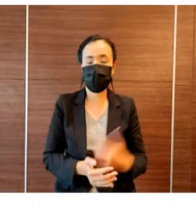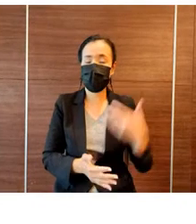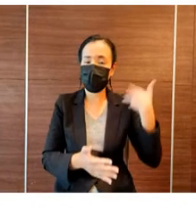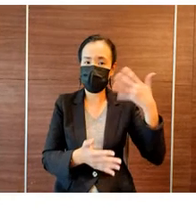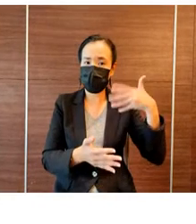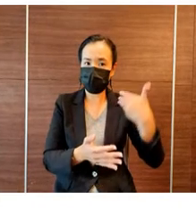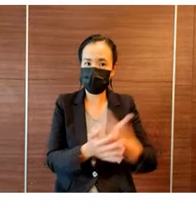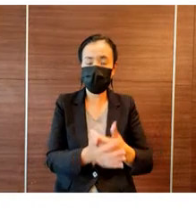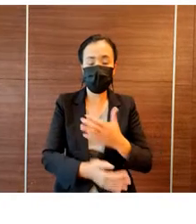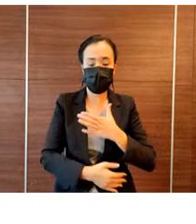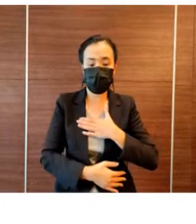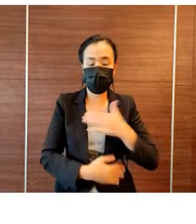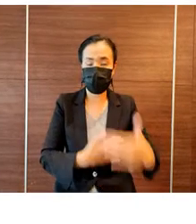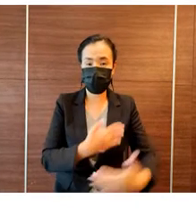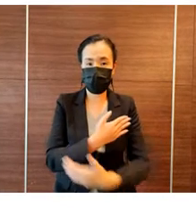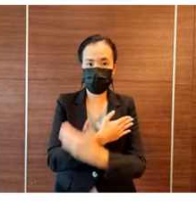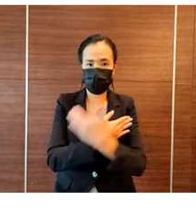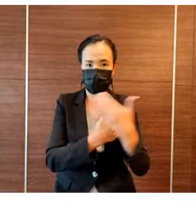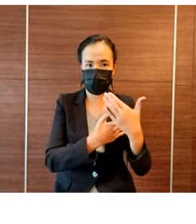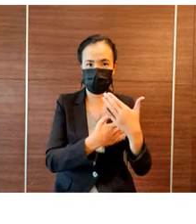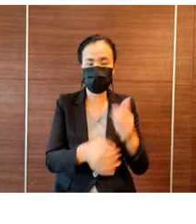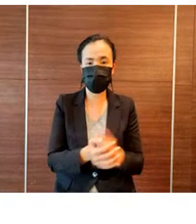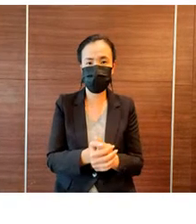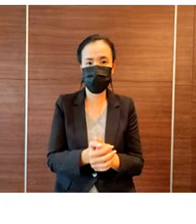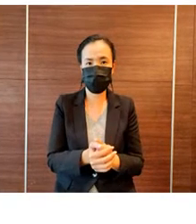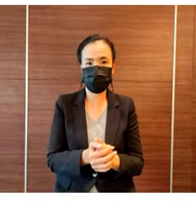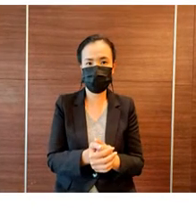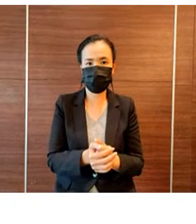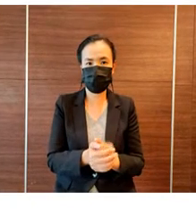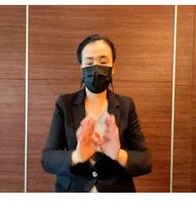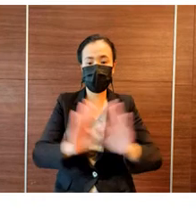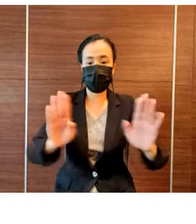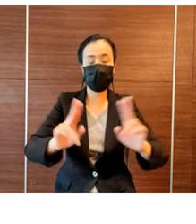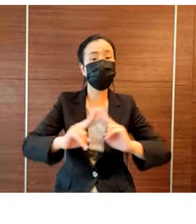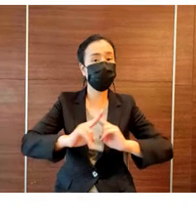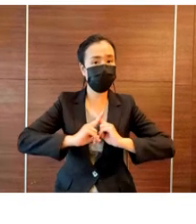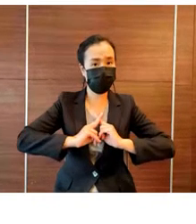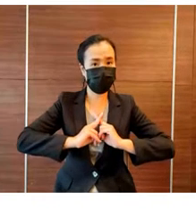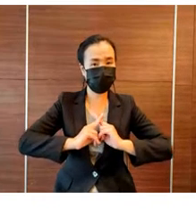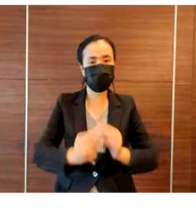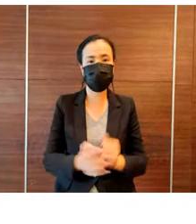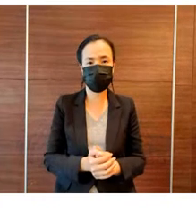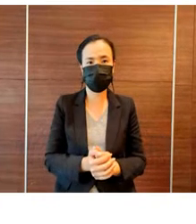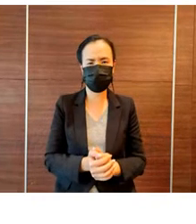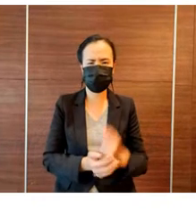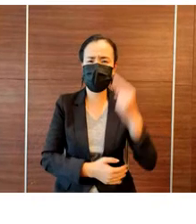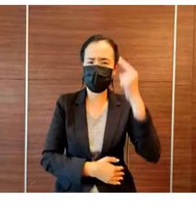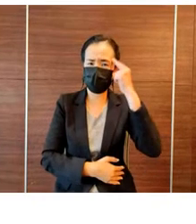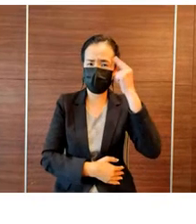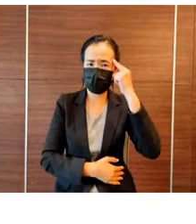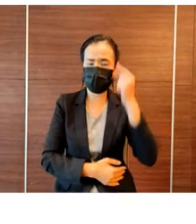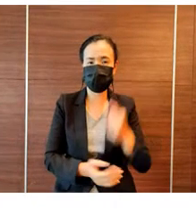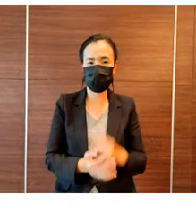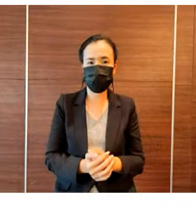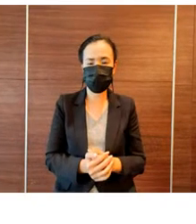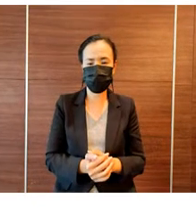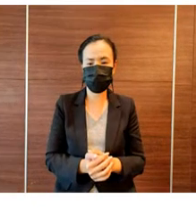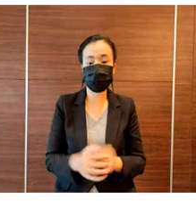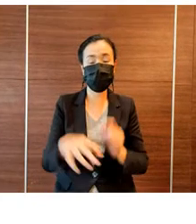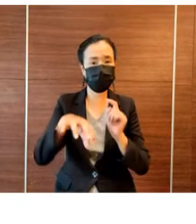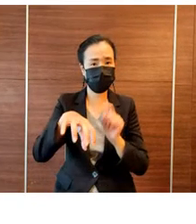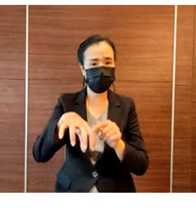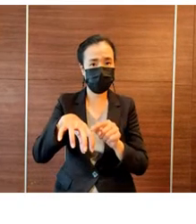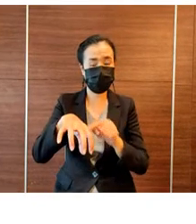ากนั้นนะผมได้มีโอกาสได้มาเปิดของตัวเองธุรกิจของตัวเองเราก็เลยคิดว่านอกจากสถาน